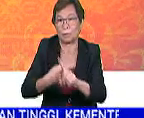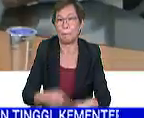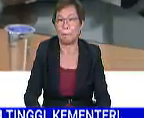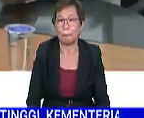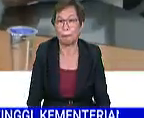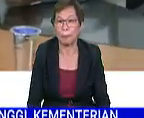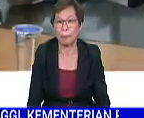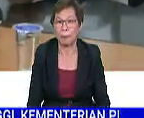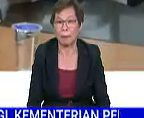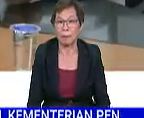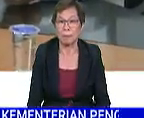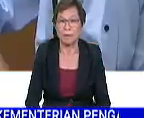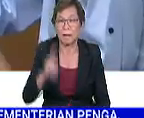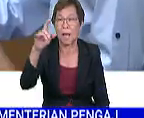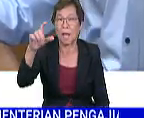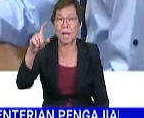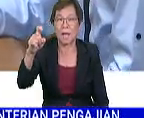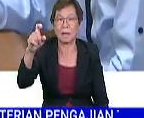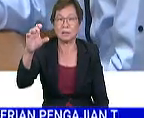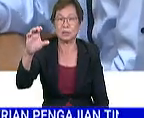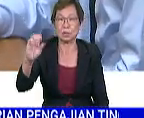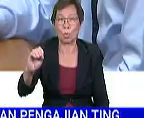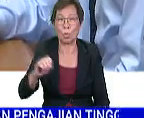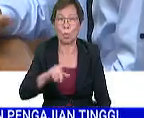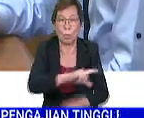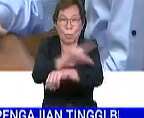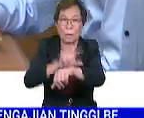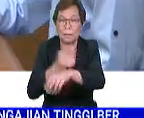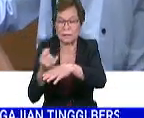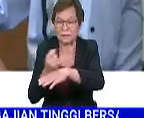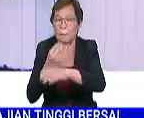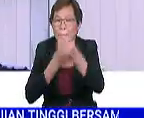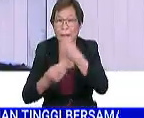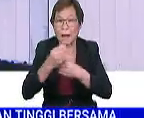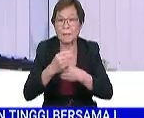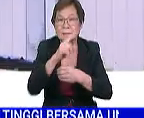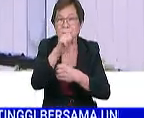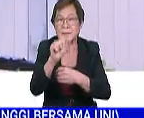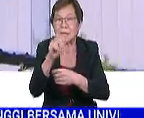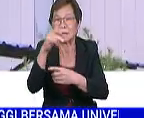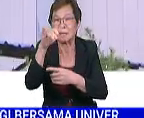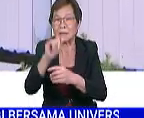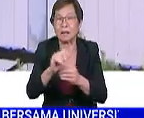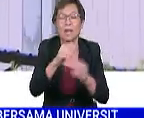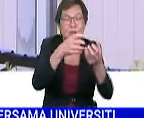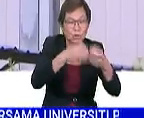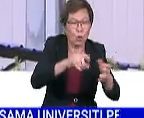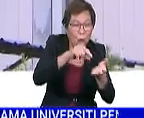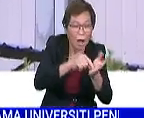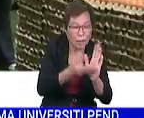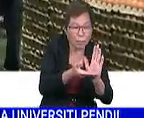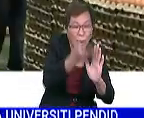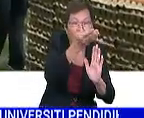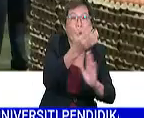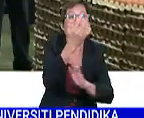sebulan exco pelarangan pertanian dan industri makanan perak razman Zakaria berkata kenaikan harga telur ayam di negeri